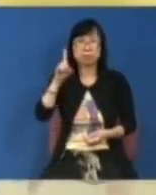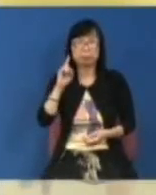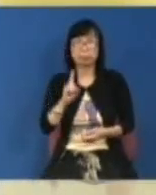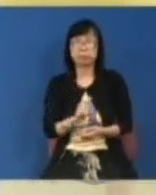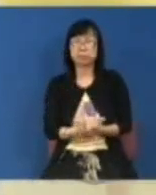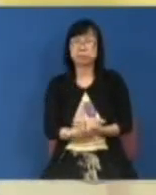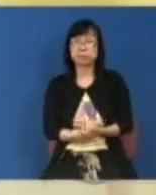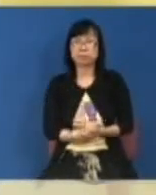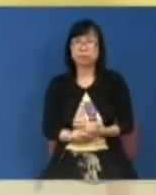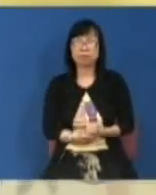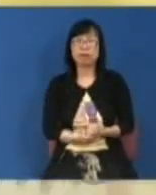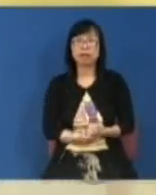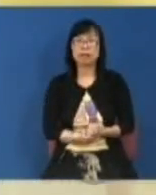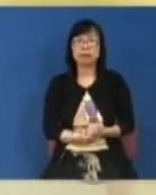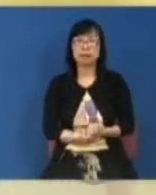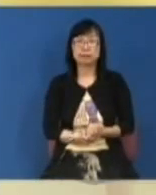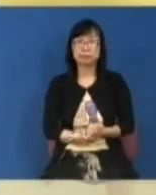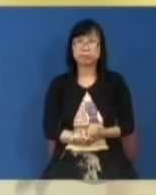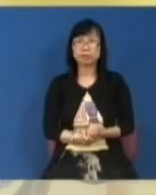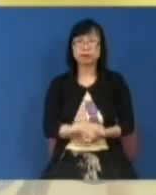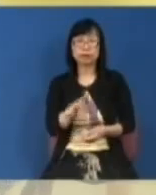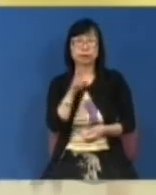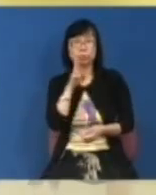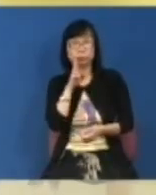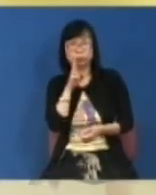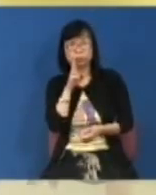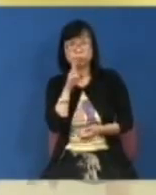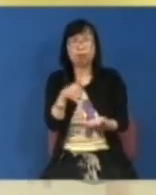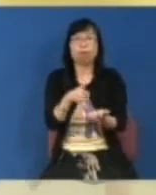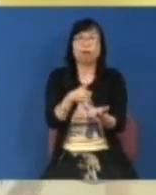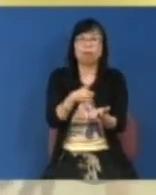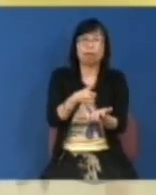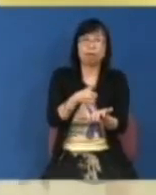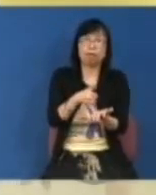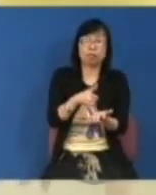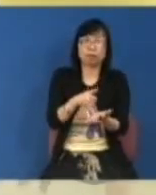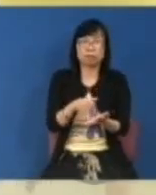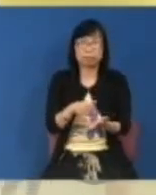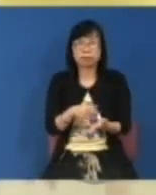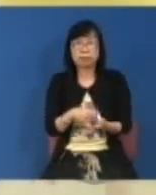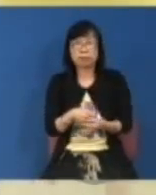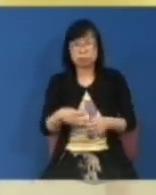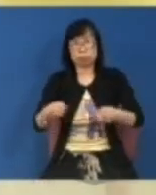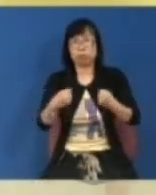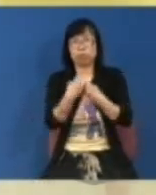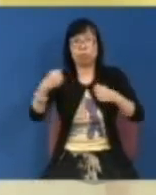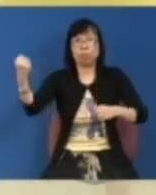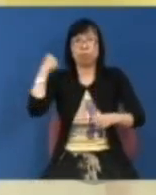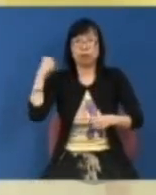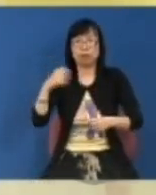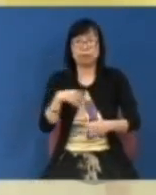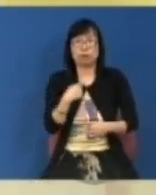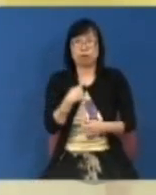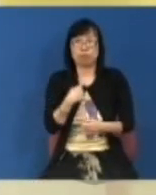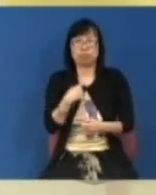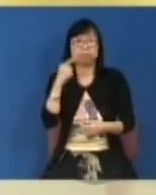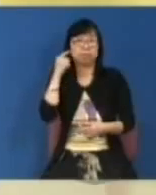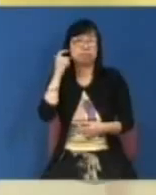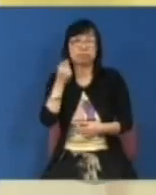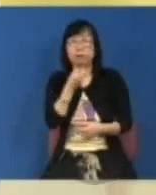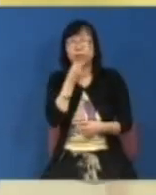啊，哥，金地有句説話就係、是：如果喺懦弱、怯懦同埋暴力之間，我寧願揀暴力啊嘛，係